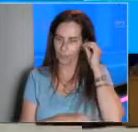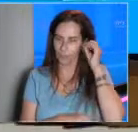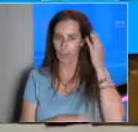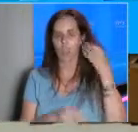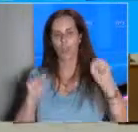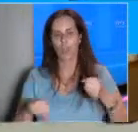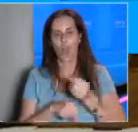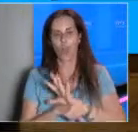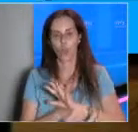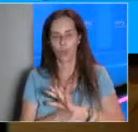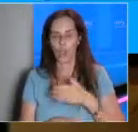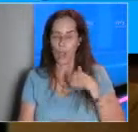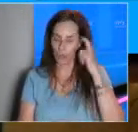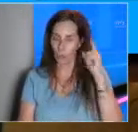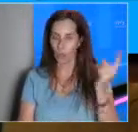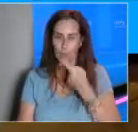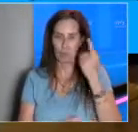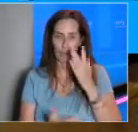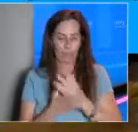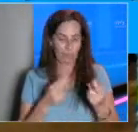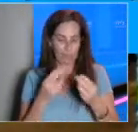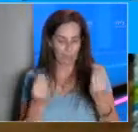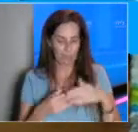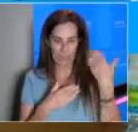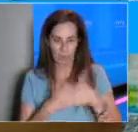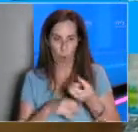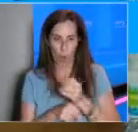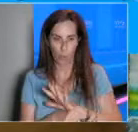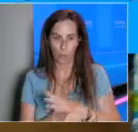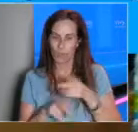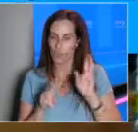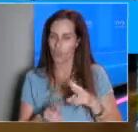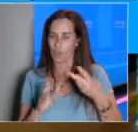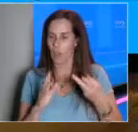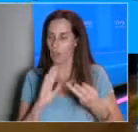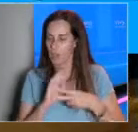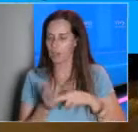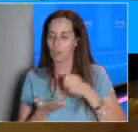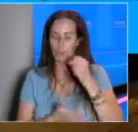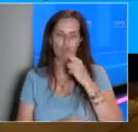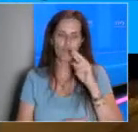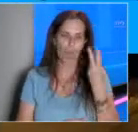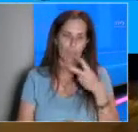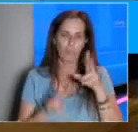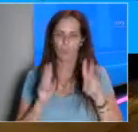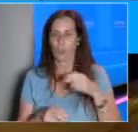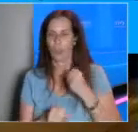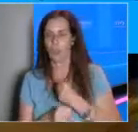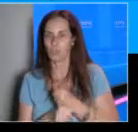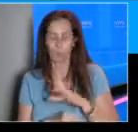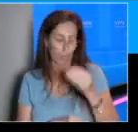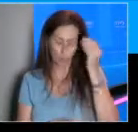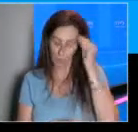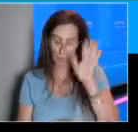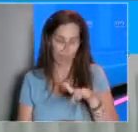בשליטה, חשבנו כולנו שזה כבר עוד תוצאות מאחורינו, שאפשר לתכנן, תקציב שנתי, ואפשר ללכת, אגב, אם אתה